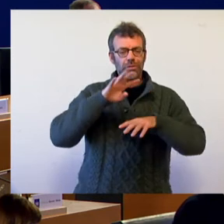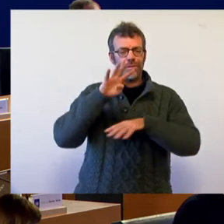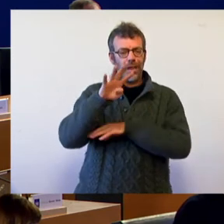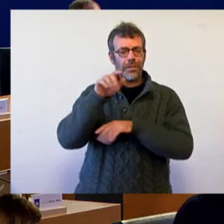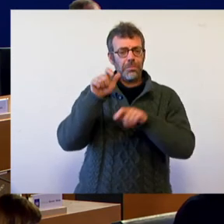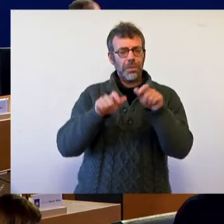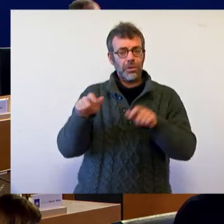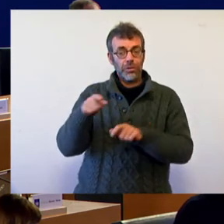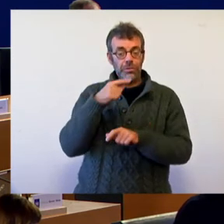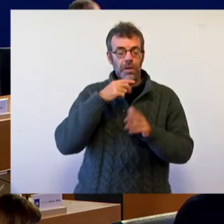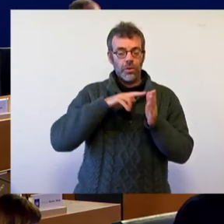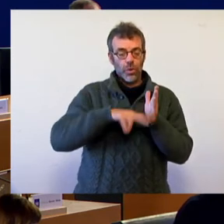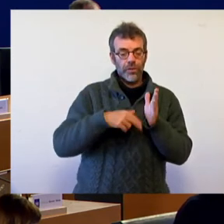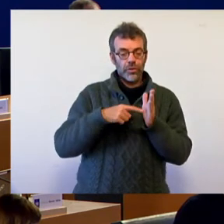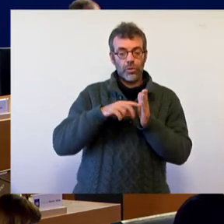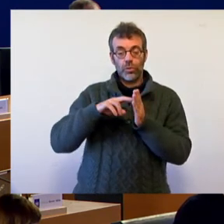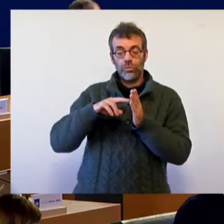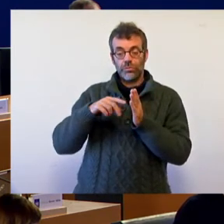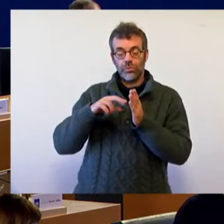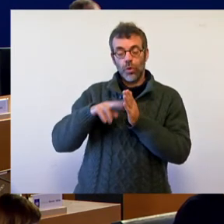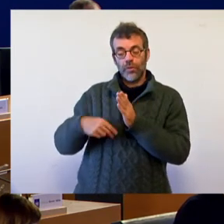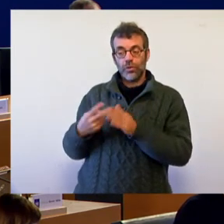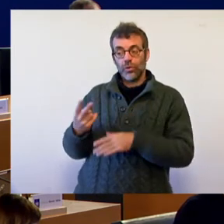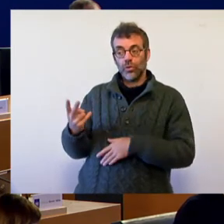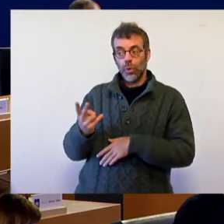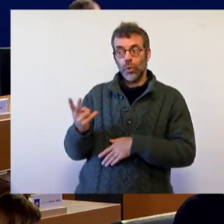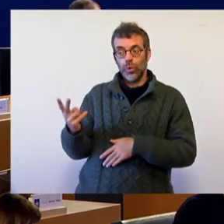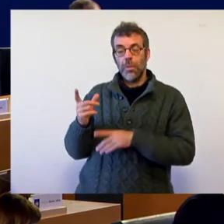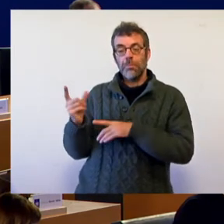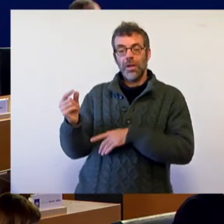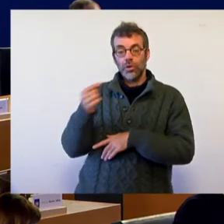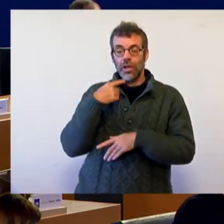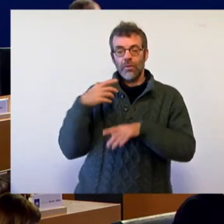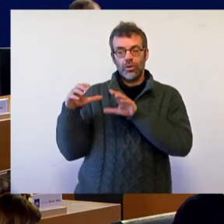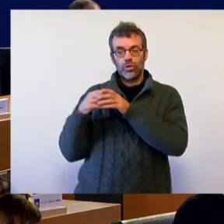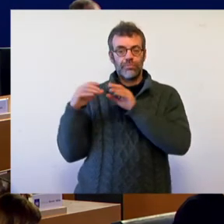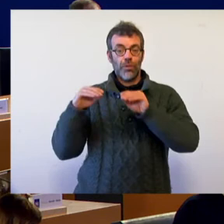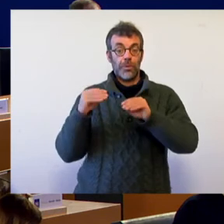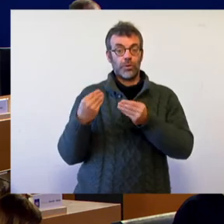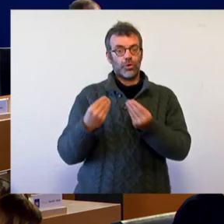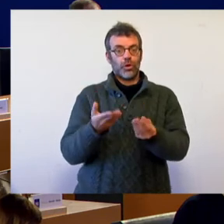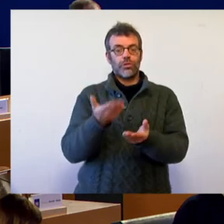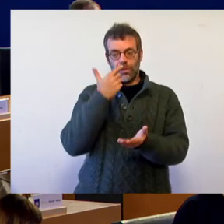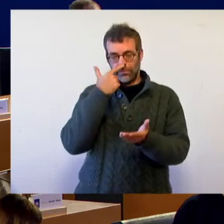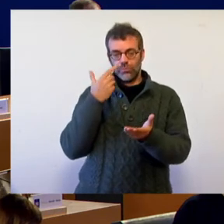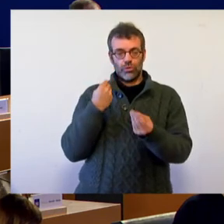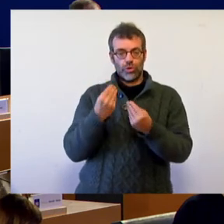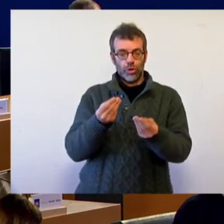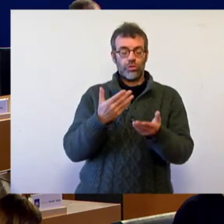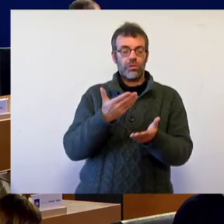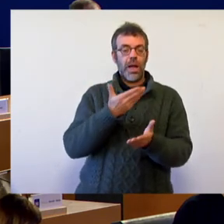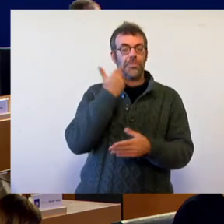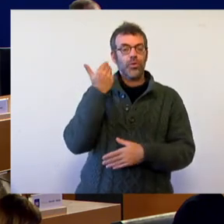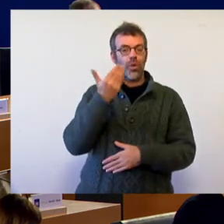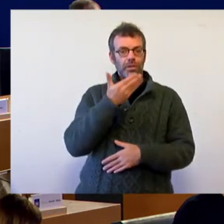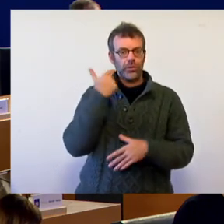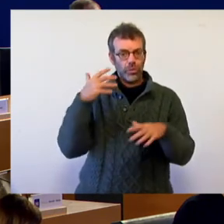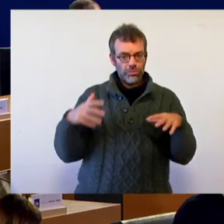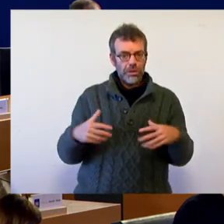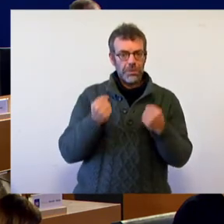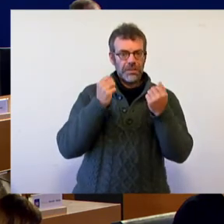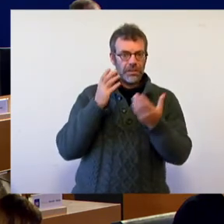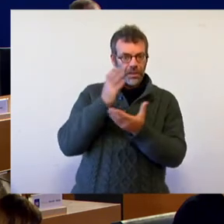de ces deux conventions avec le SDIS donc, et avec la Croix-Rouge pour améliorer leur expérience, améliorer leur